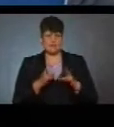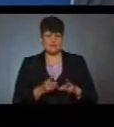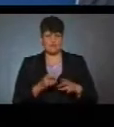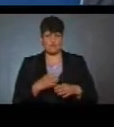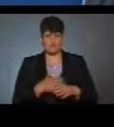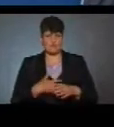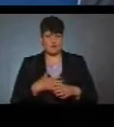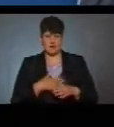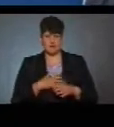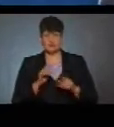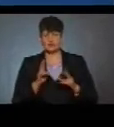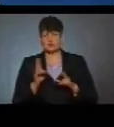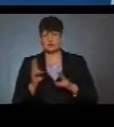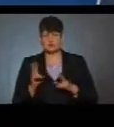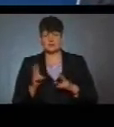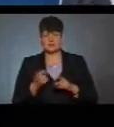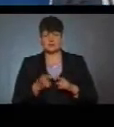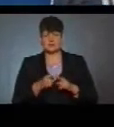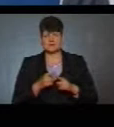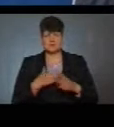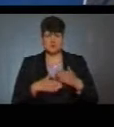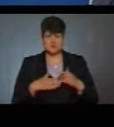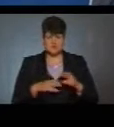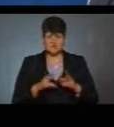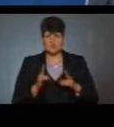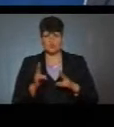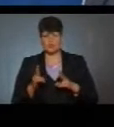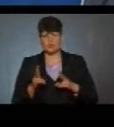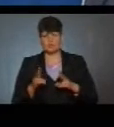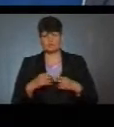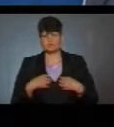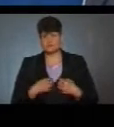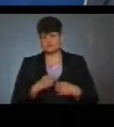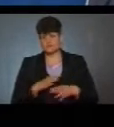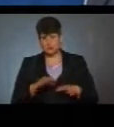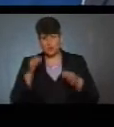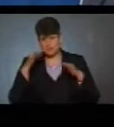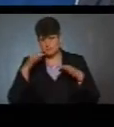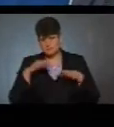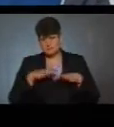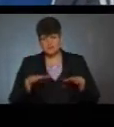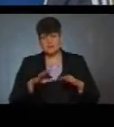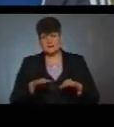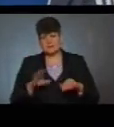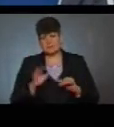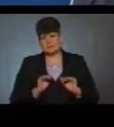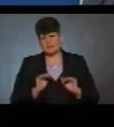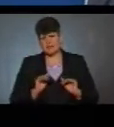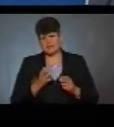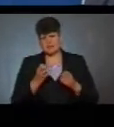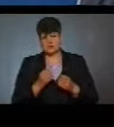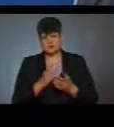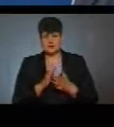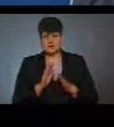щоб хтось дуже не сильно не тішився, а хтось особливо не розстраювався, не плакав, тому що ще діти маленькі є. І